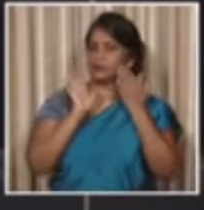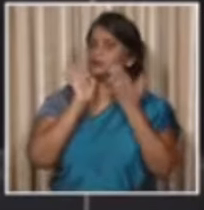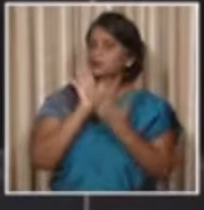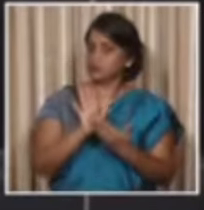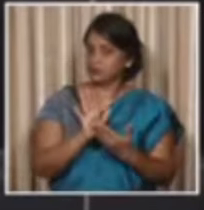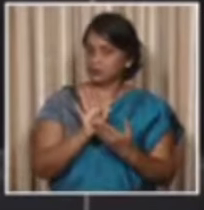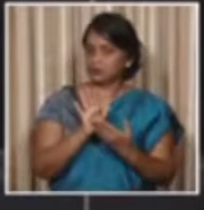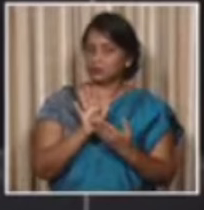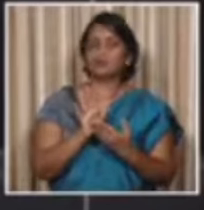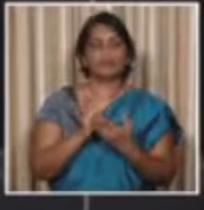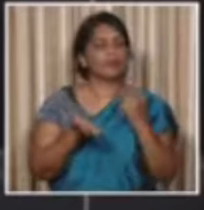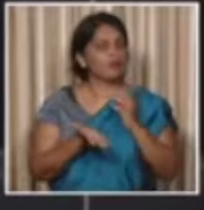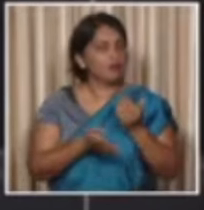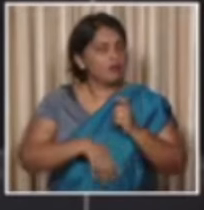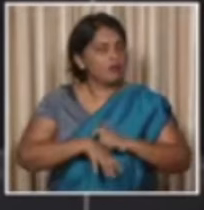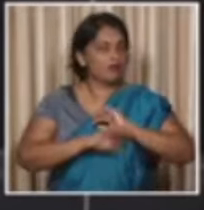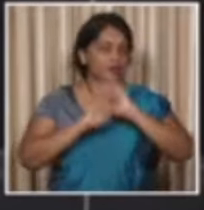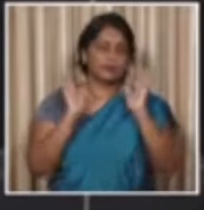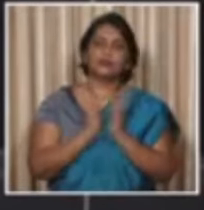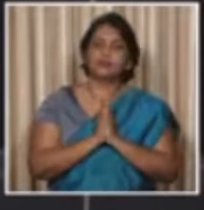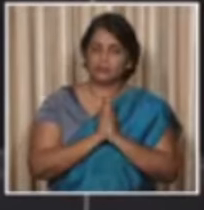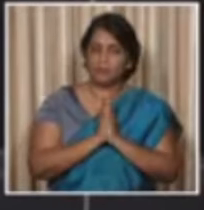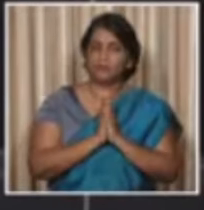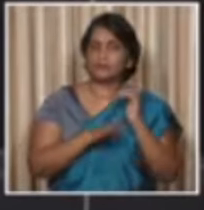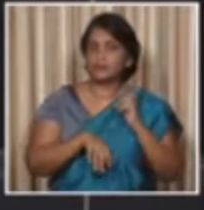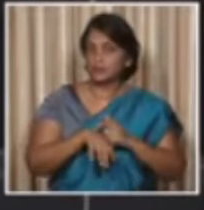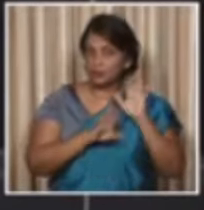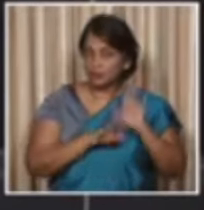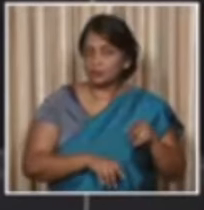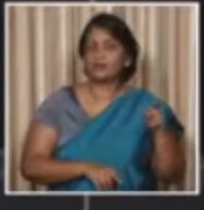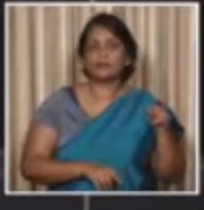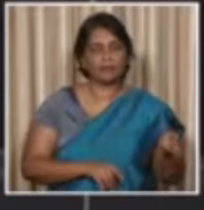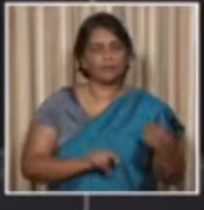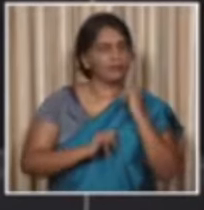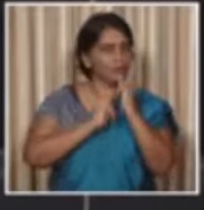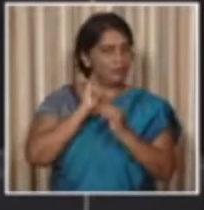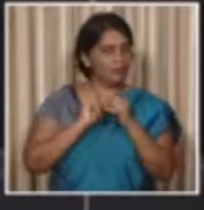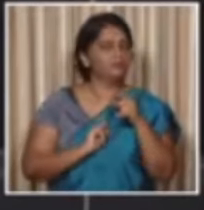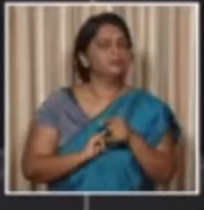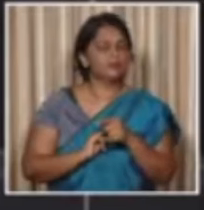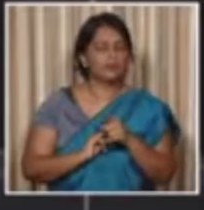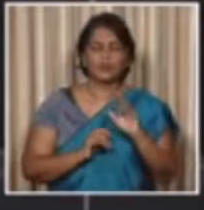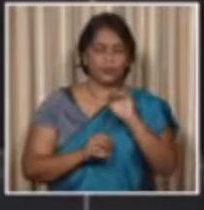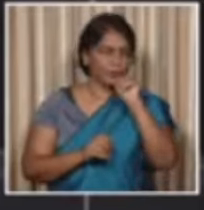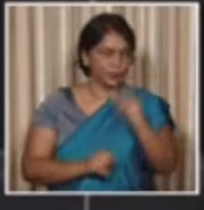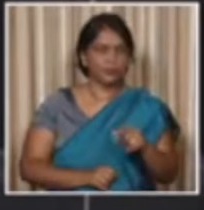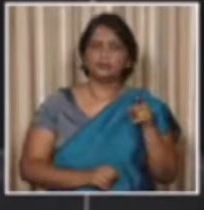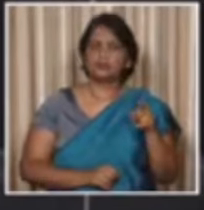කිරීම අවස්ථා සියල්ලටම ඉඩකඩ තියෙද්දී මේ චෝදනාව